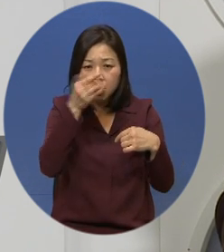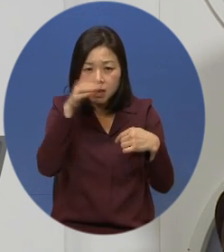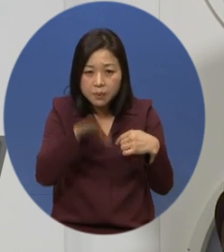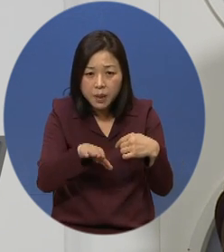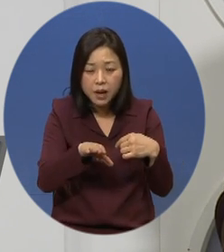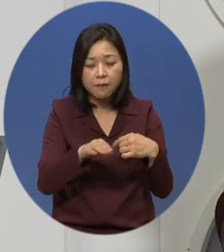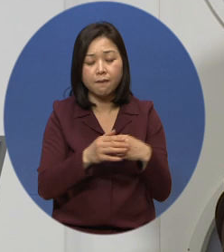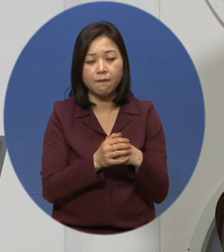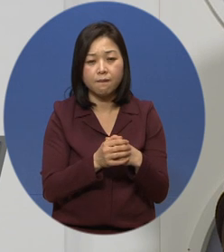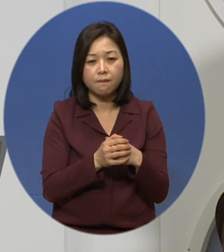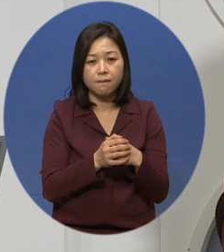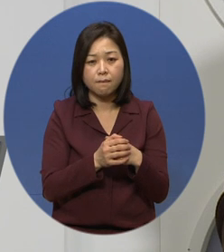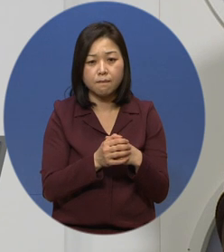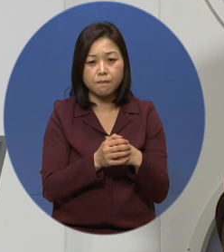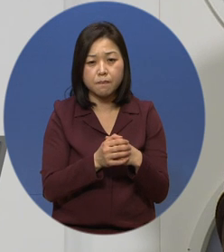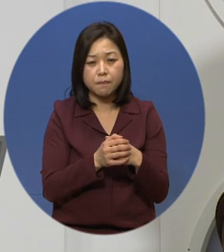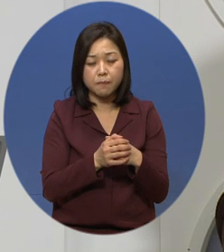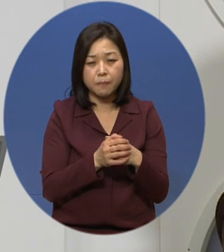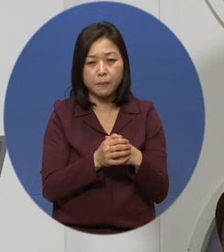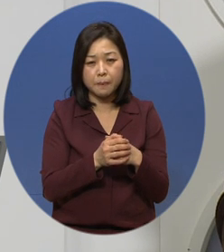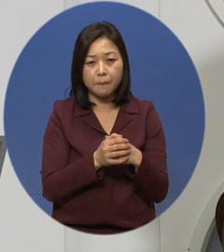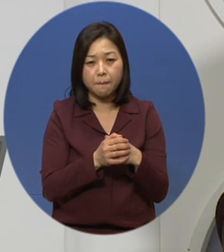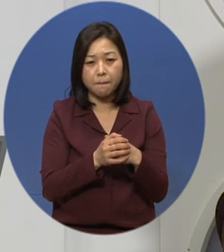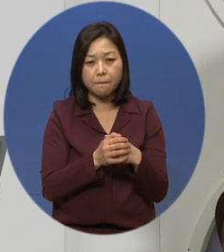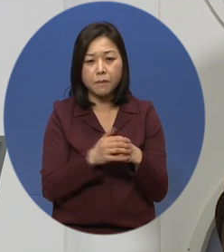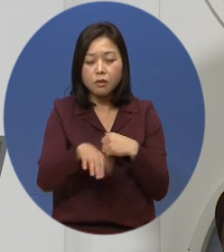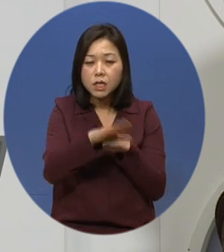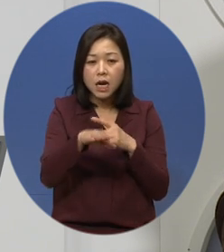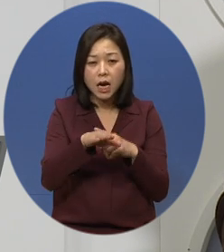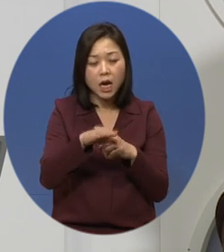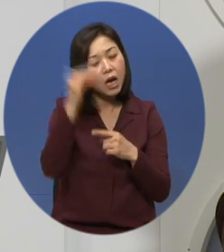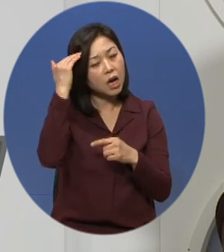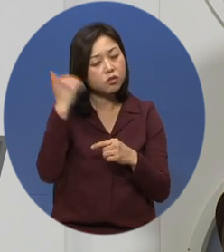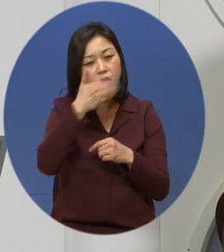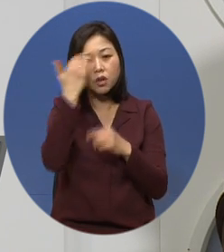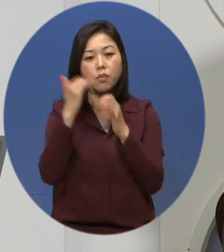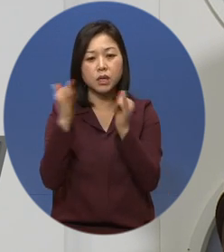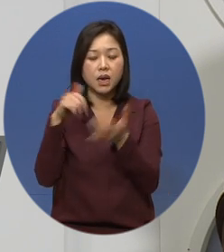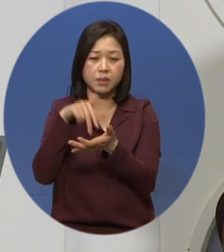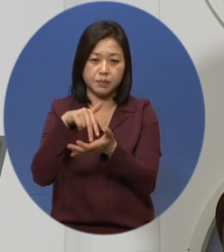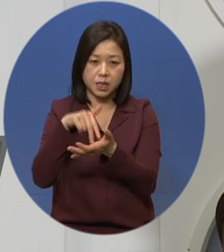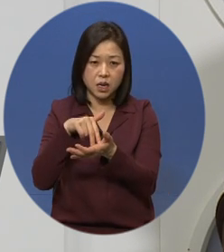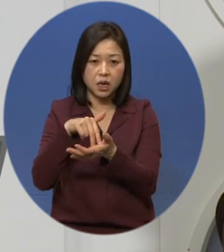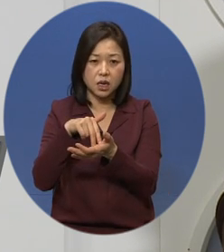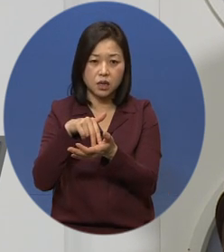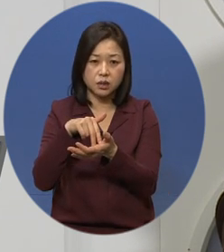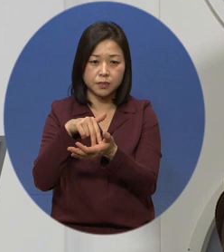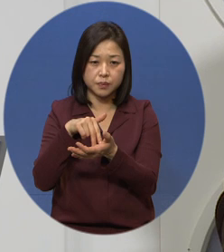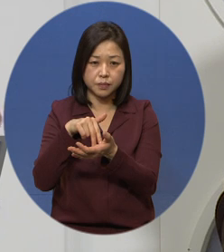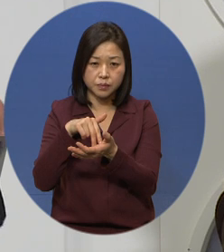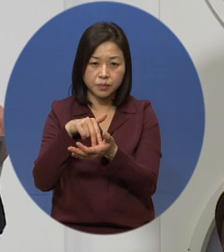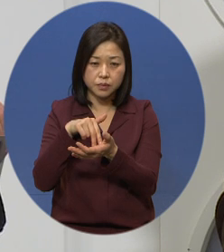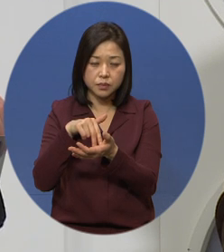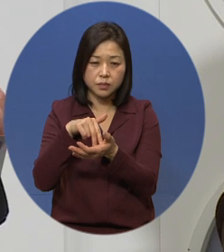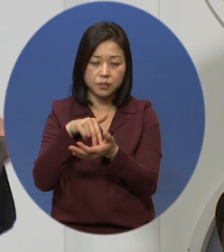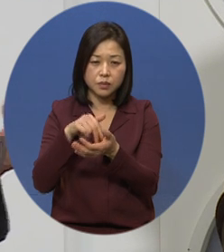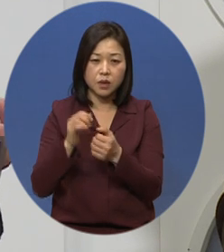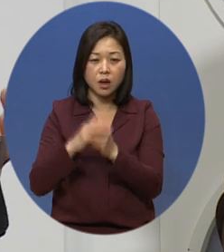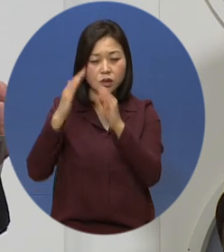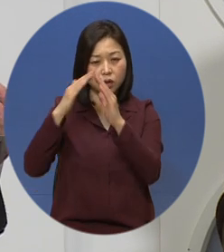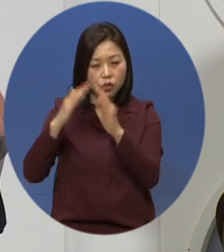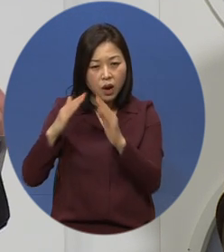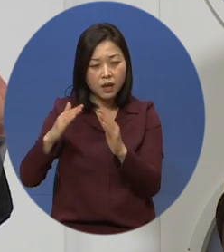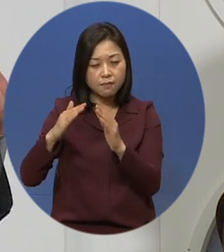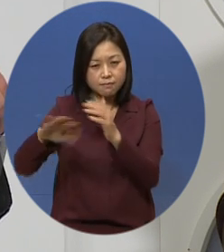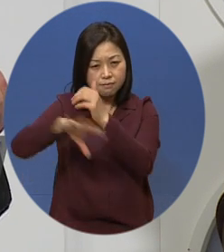직접적인 우리가 아 대한민국의 젊음이 이로써 우리가 아 분 어전